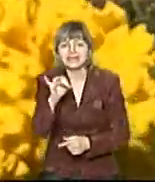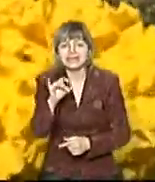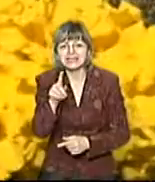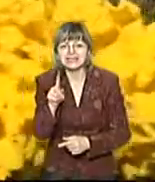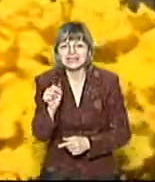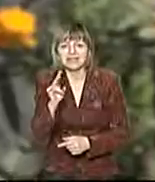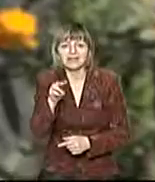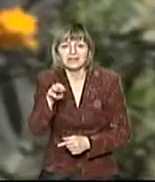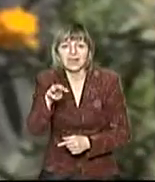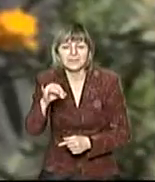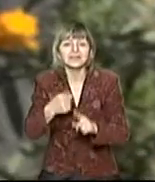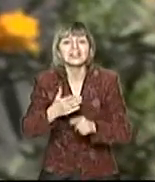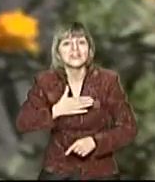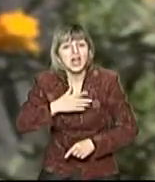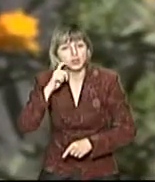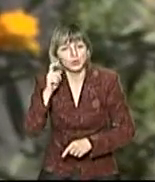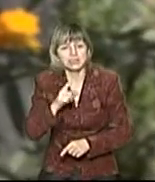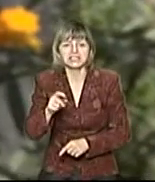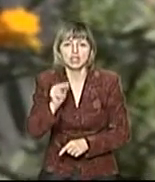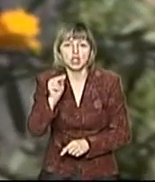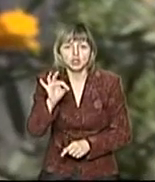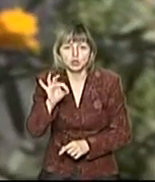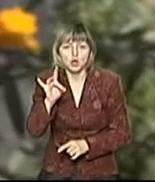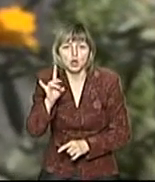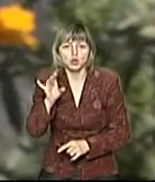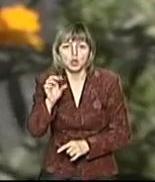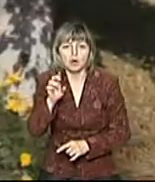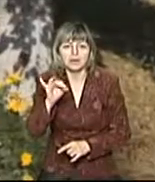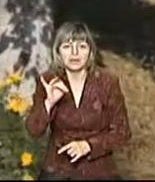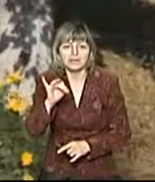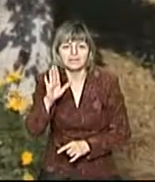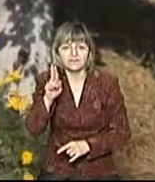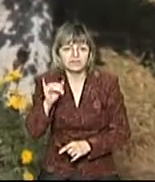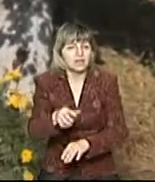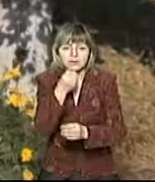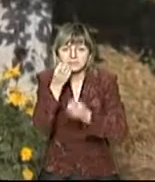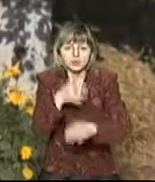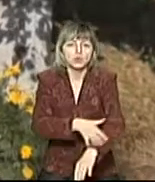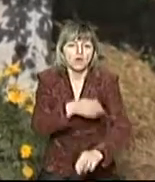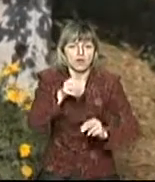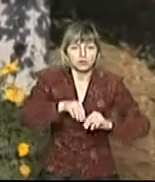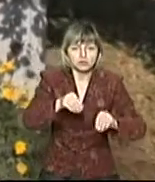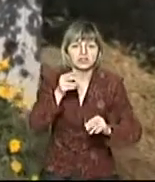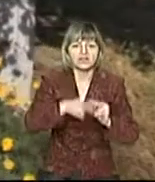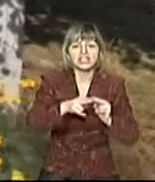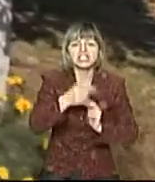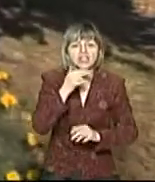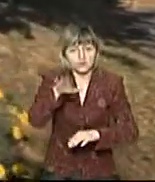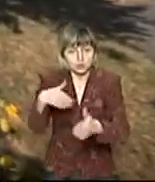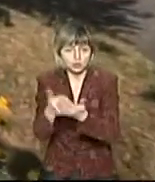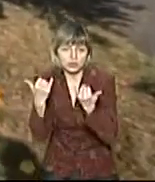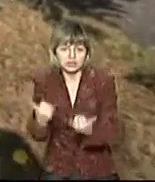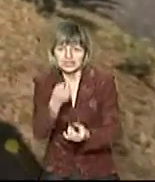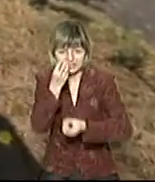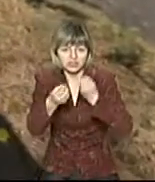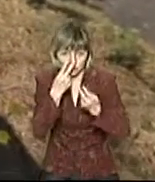наші чорнобривці українські. Цвітуть вони дуже довго. Я їх посадив в кінці червня, і до цього часу вони